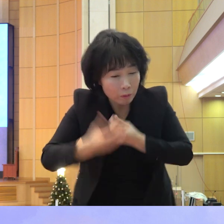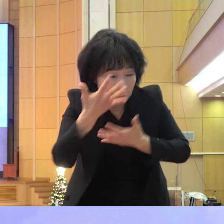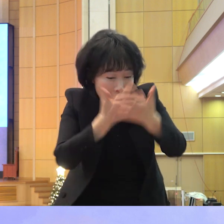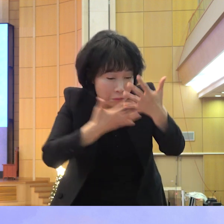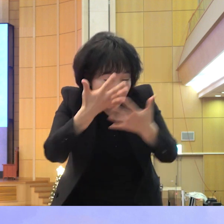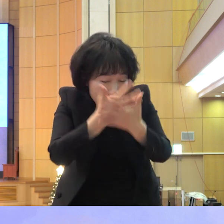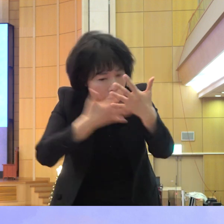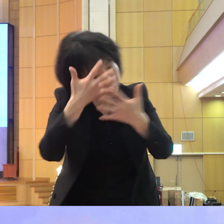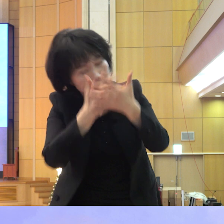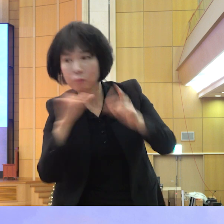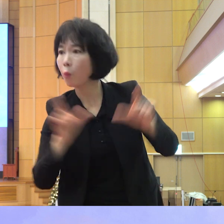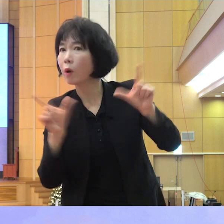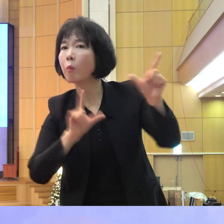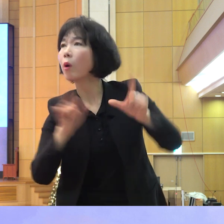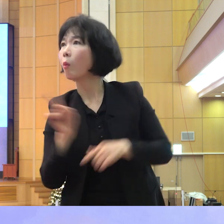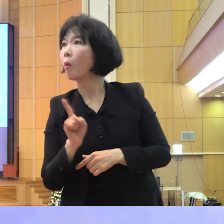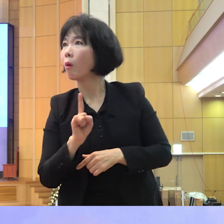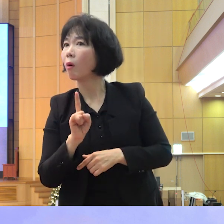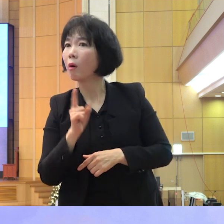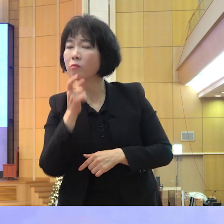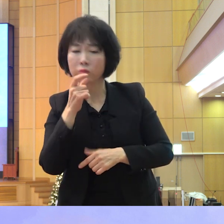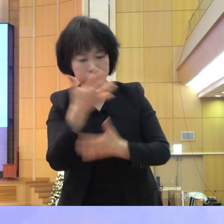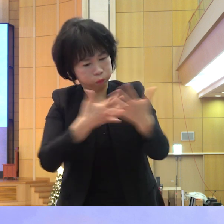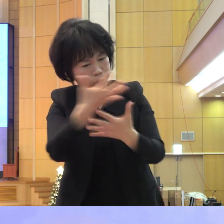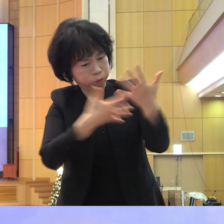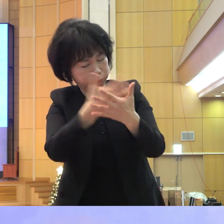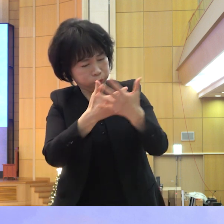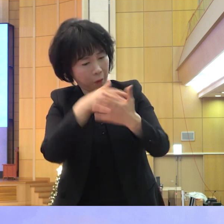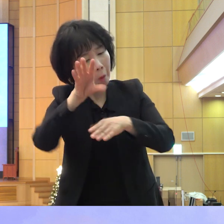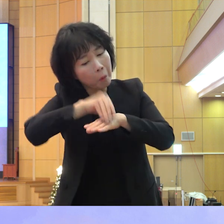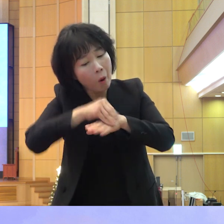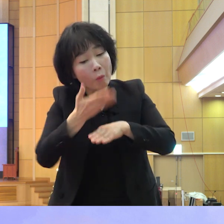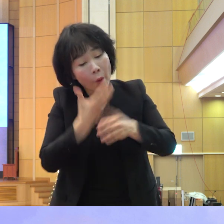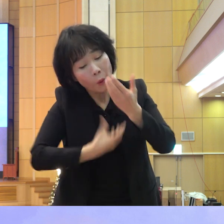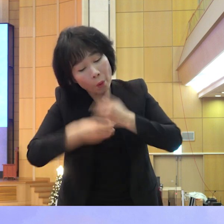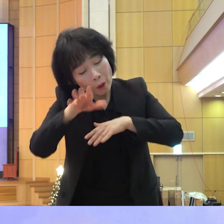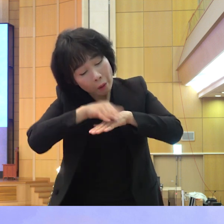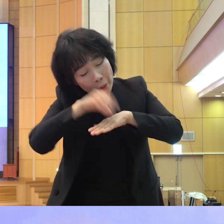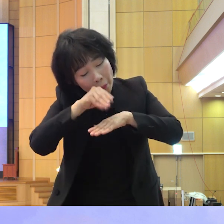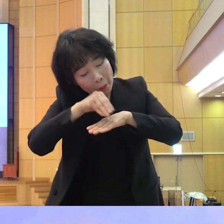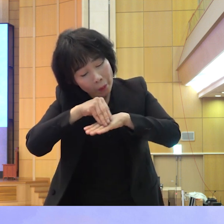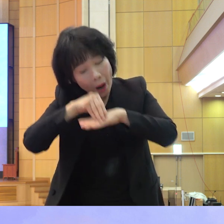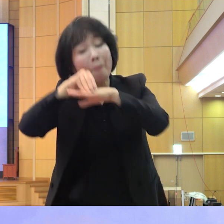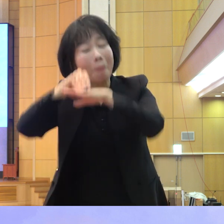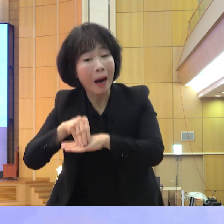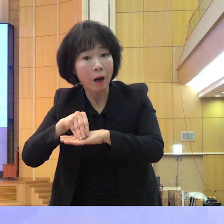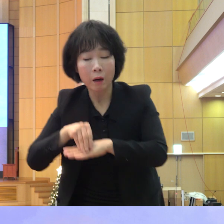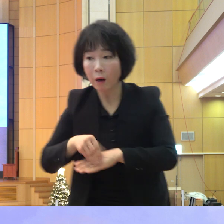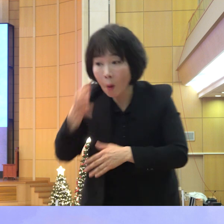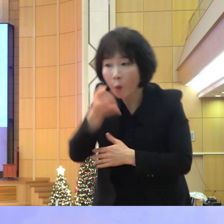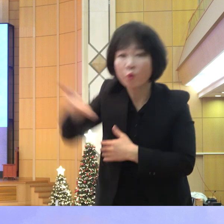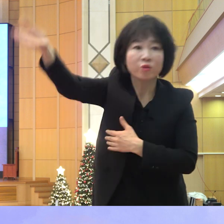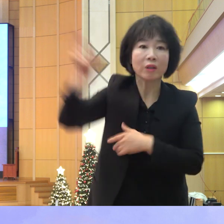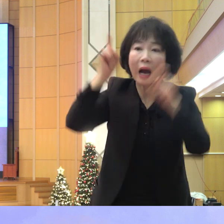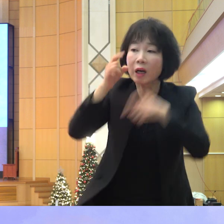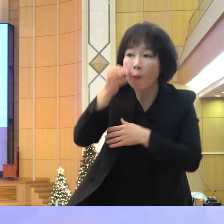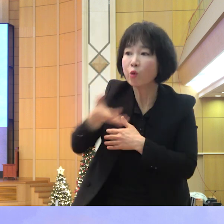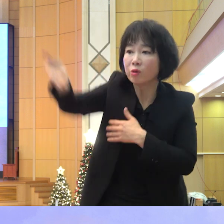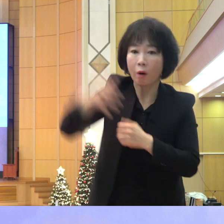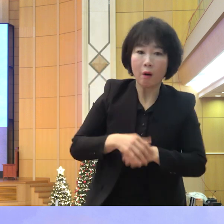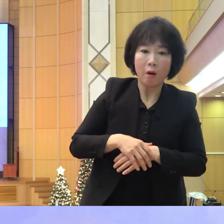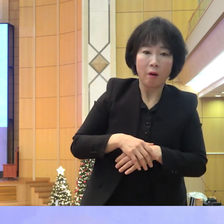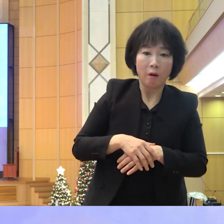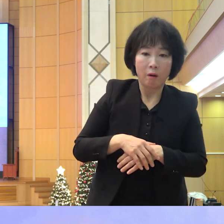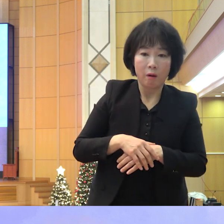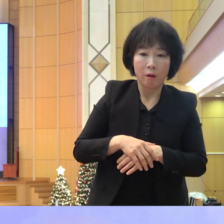하얗게 보이고 껍질 안 벗겼는데 시커멓게 보이고 이렇게 얼룩덜룩하게 보이는 것을 양떼들에게 보여준 거예요. 가지